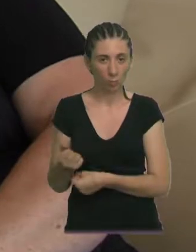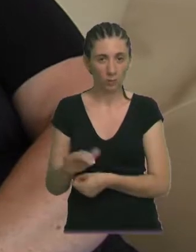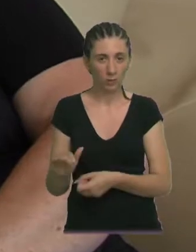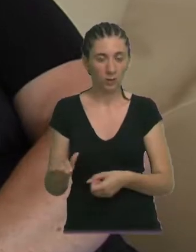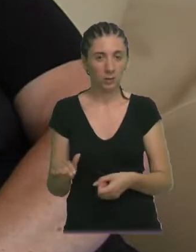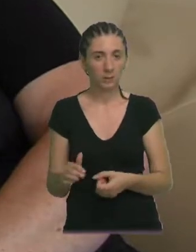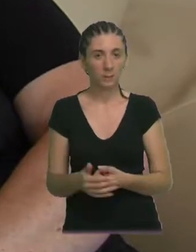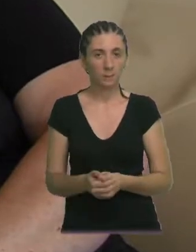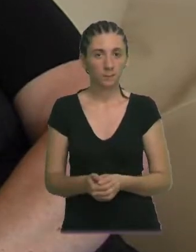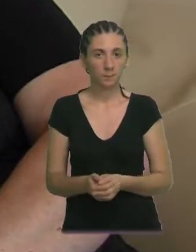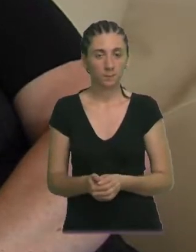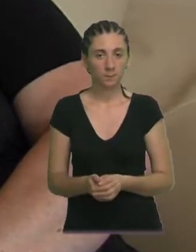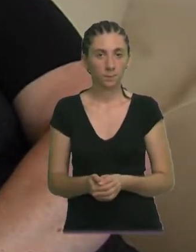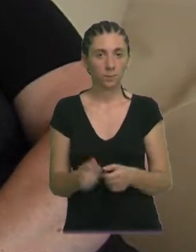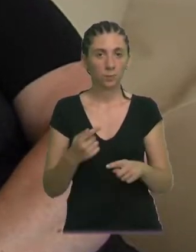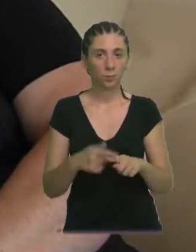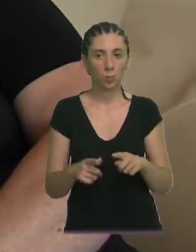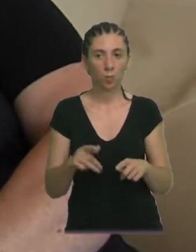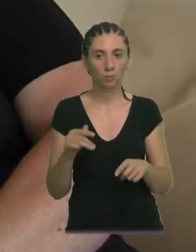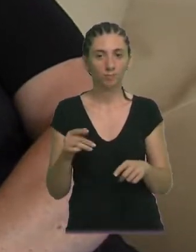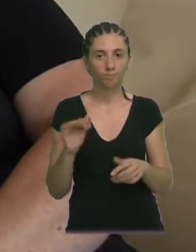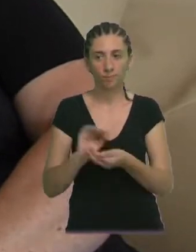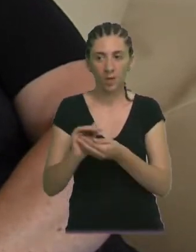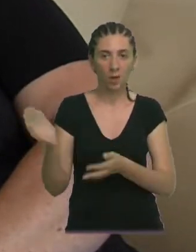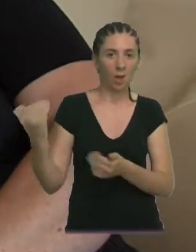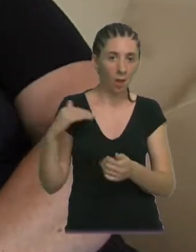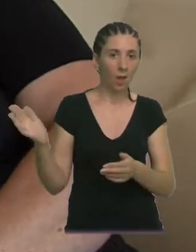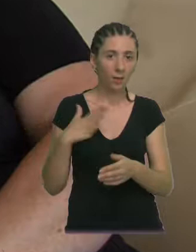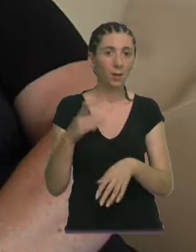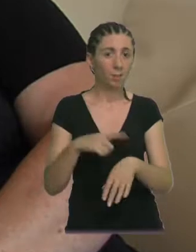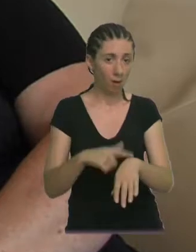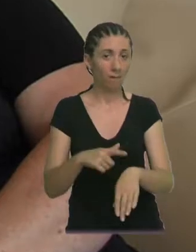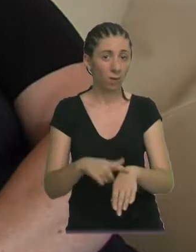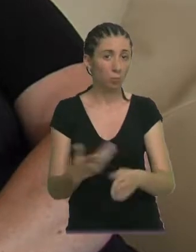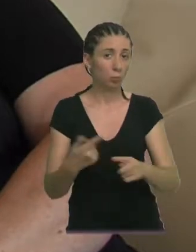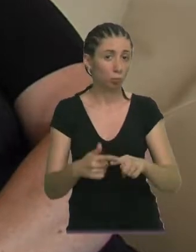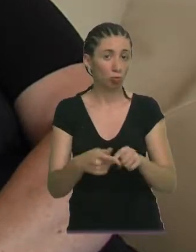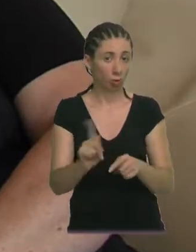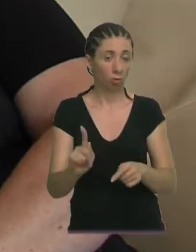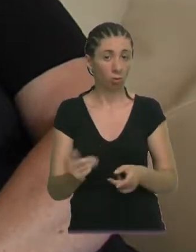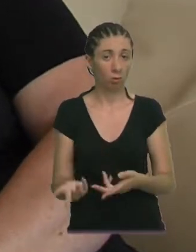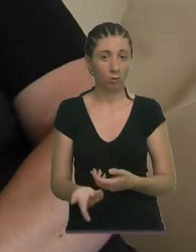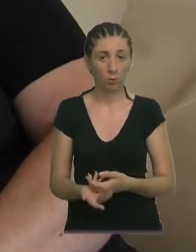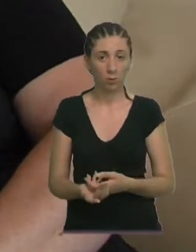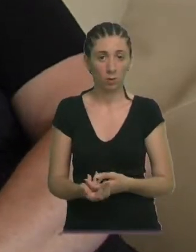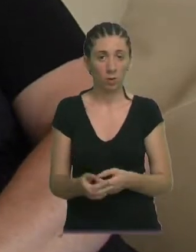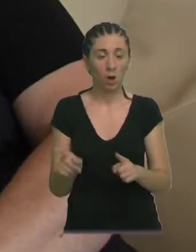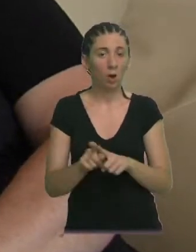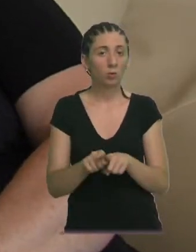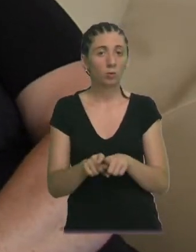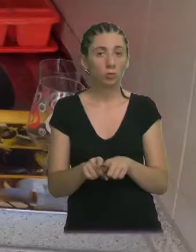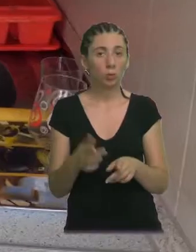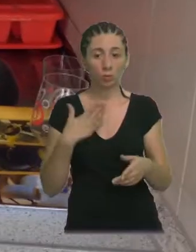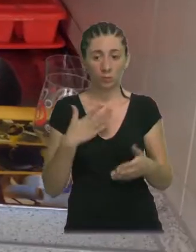udomiteljstvom jednostavno iz nagovora prijateljica, imaš vremena šta ne bi, a i popuniš